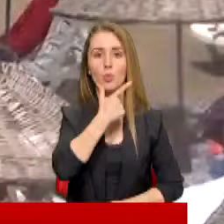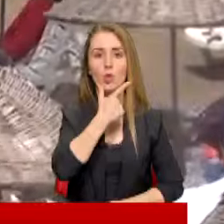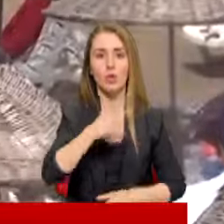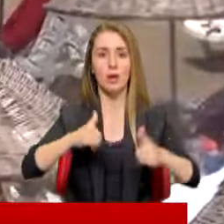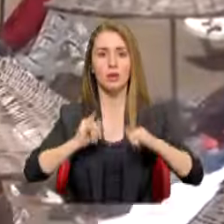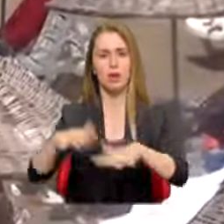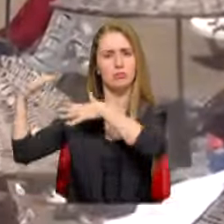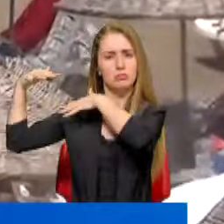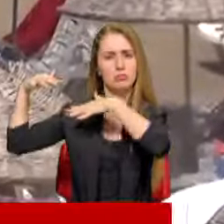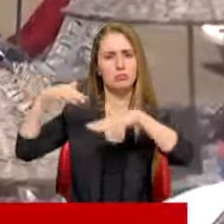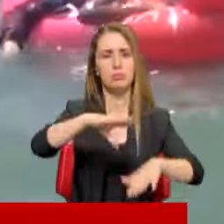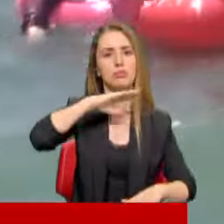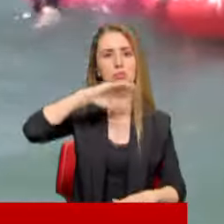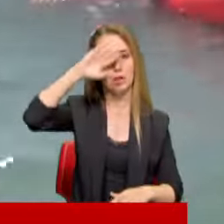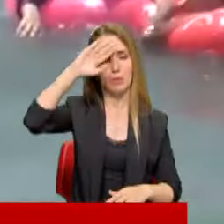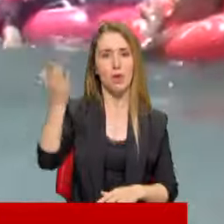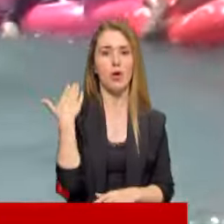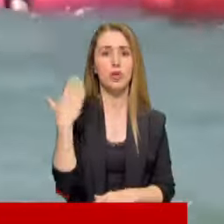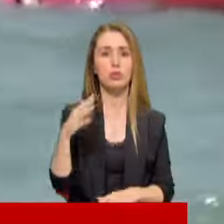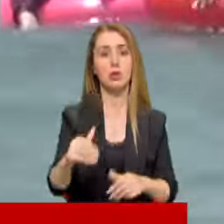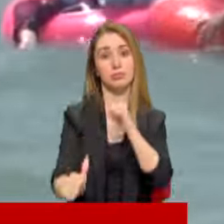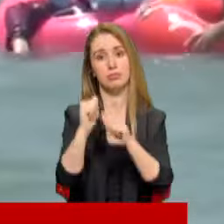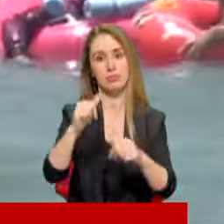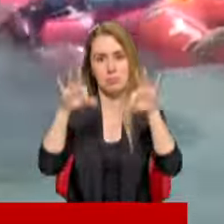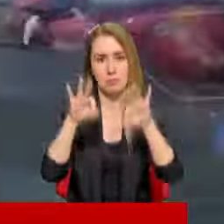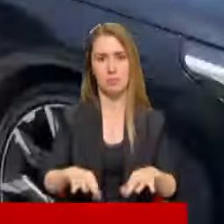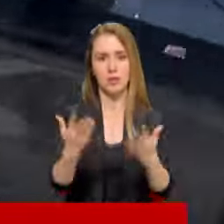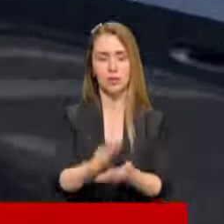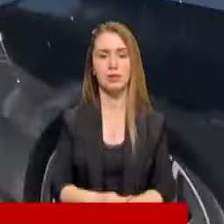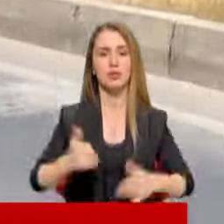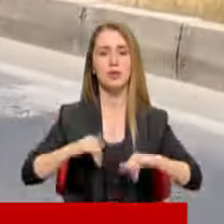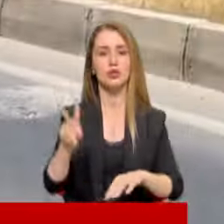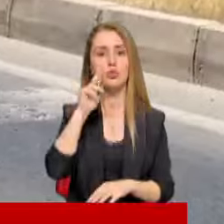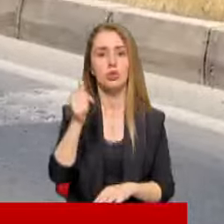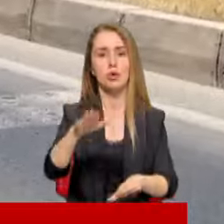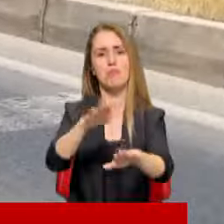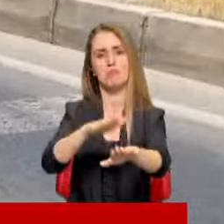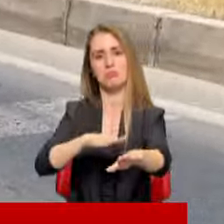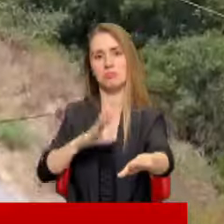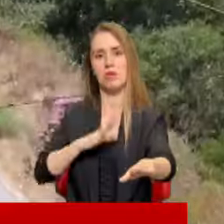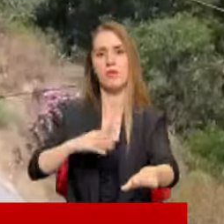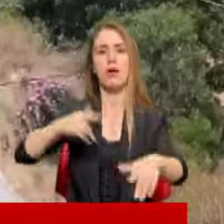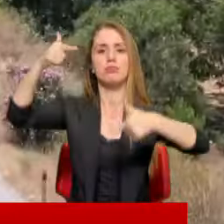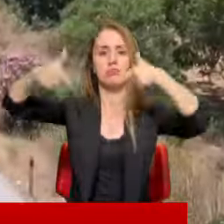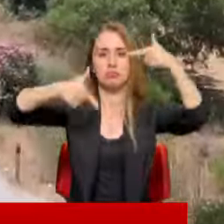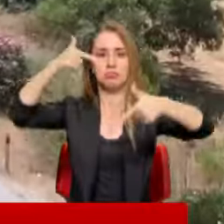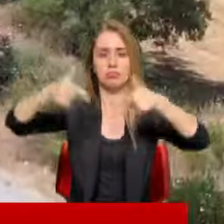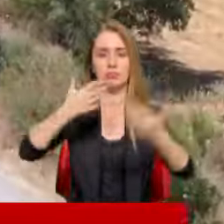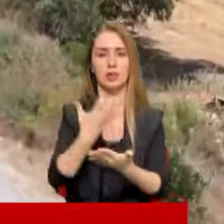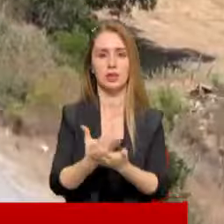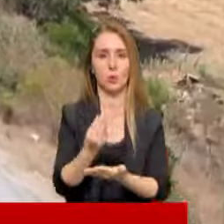tatilci akını vardı bayram öncesinde. O akın tersine döndü tatilin son günü. Uzun araç kuyrukları havadan böyle